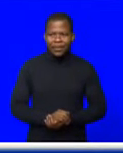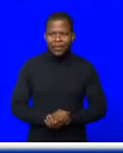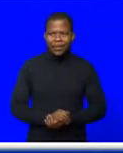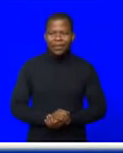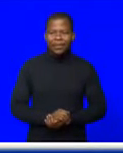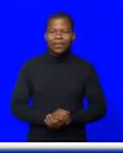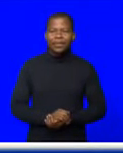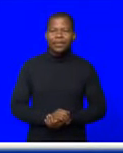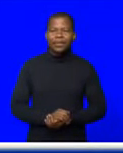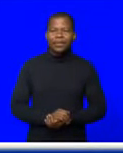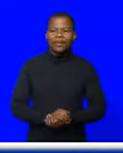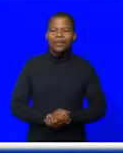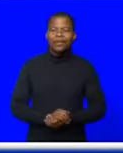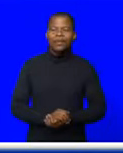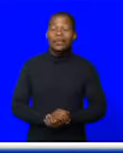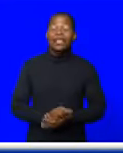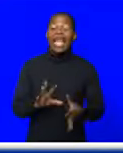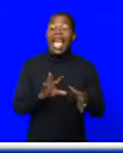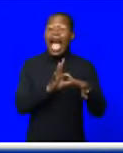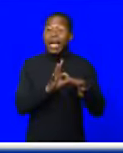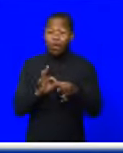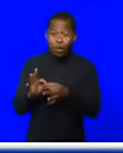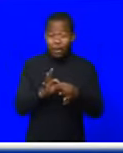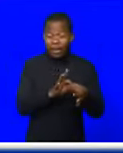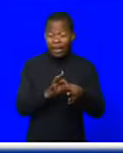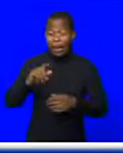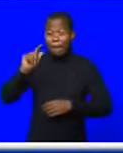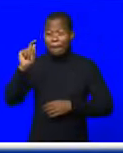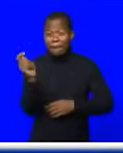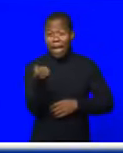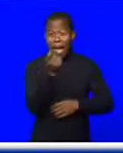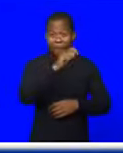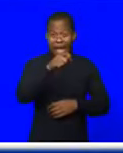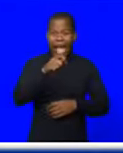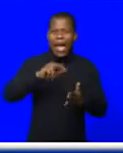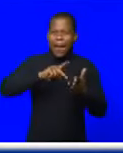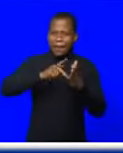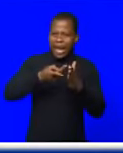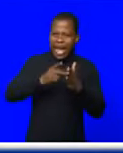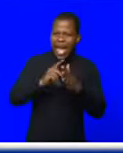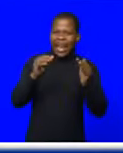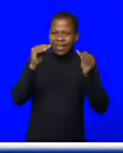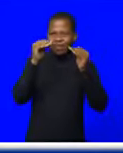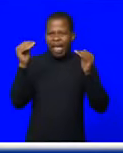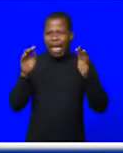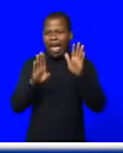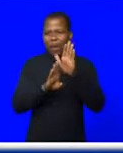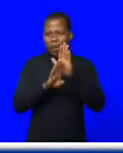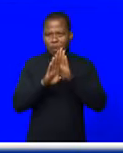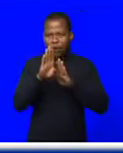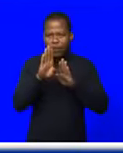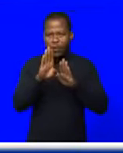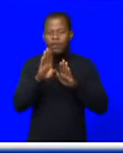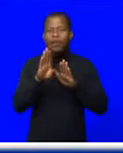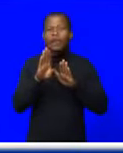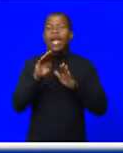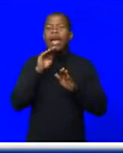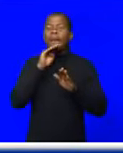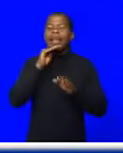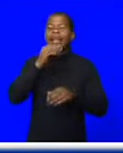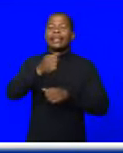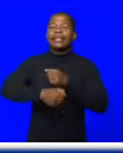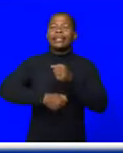Metameni ekuzamakhulisa kanye nekuthuthukisa umdlalo wemphebedo lapha eVenice, inhlangano edlalisa umdlalo wemphebedo itsi ibuke ukuthi eminyakeni